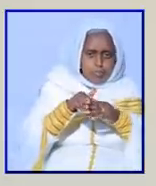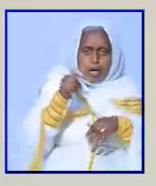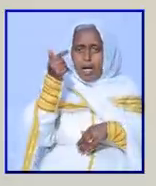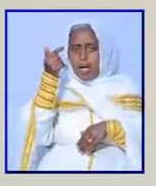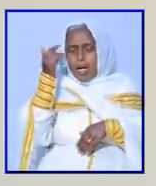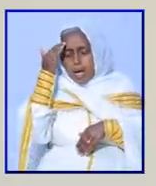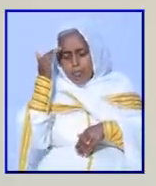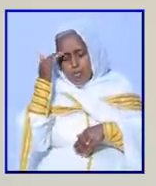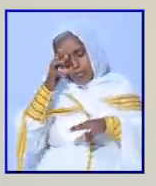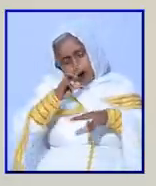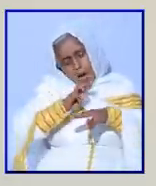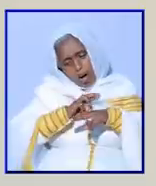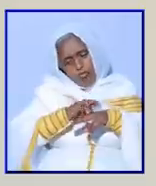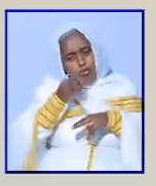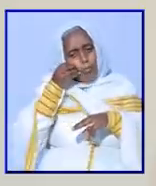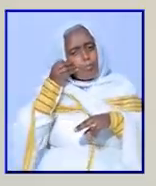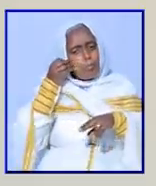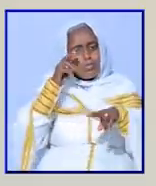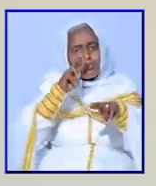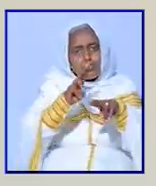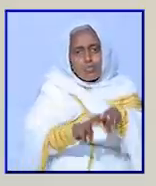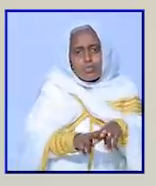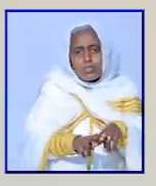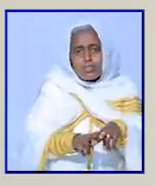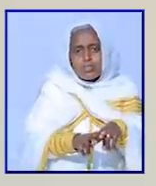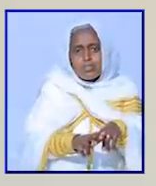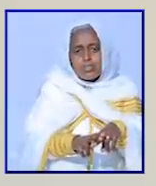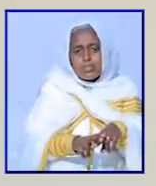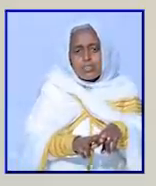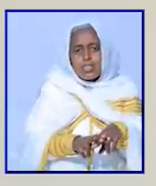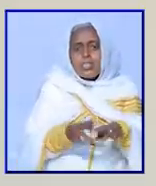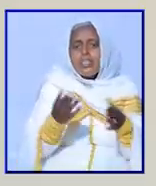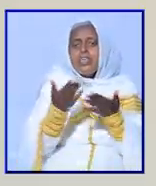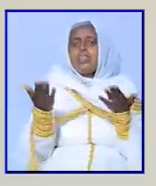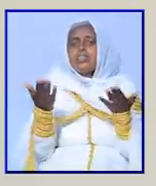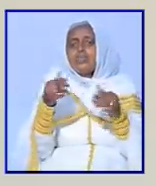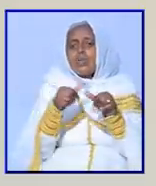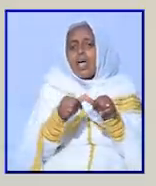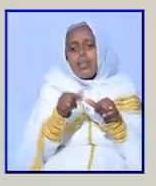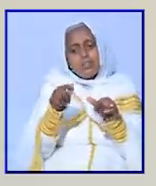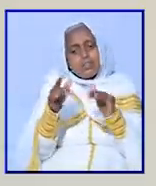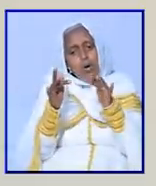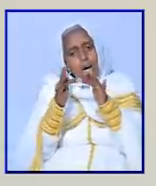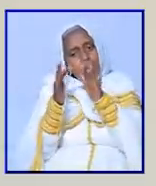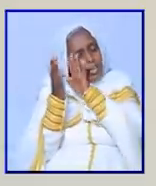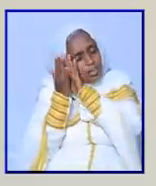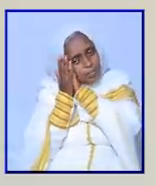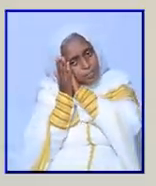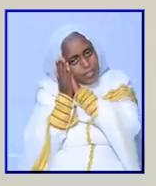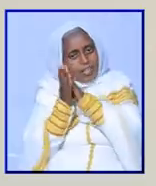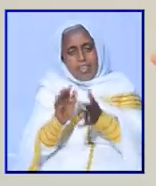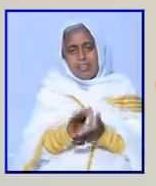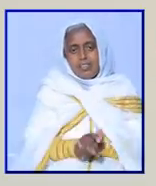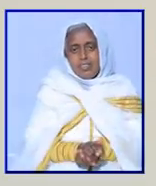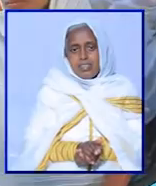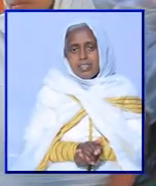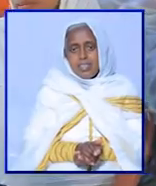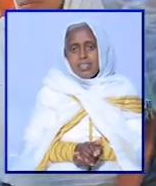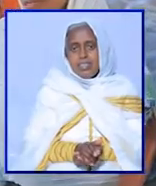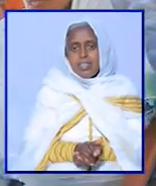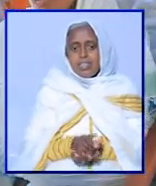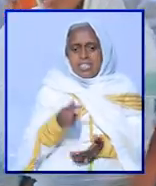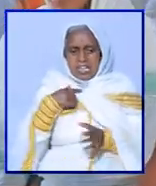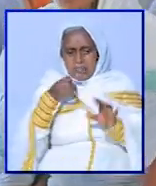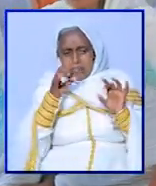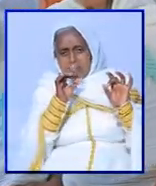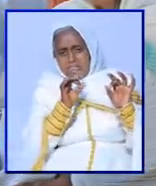እግርም እጅም አይምሮም ርፍ ብሎ እዛው ላይ ያችኑ ነገር እያስታወሰ የት ላይ ይውላል? እዛው አልጋ ላይ